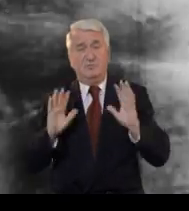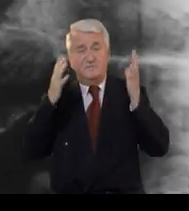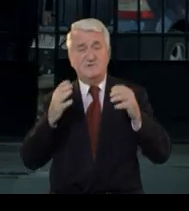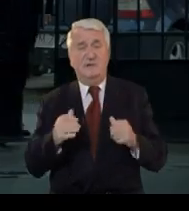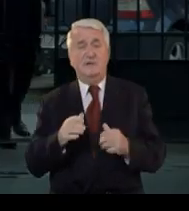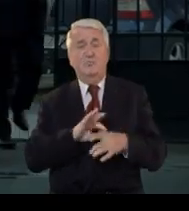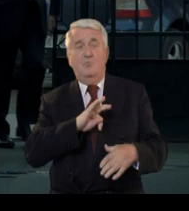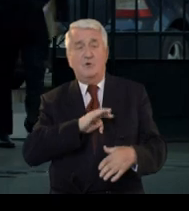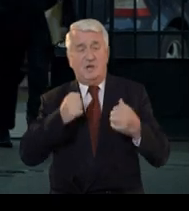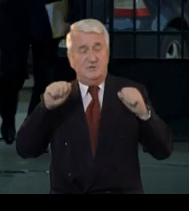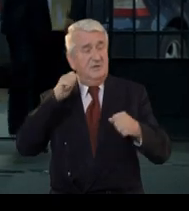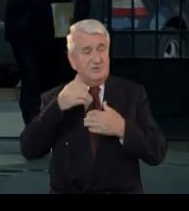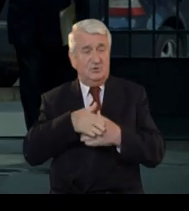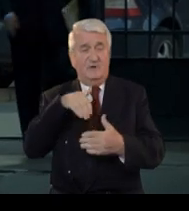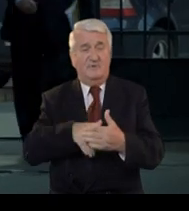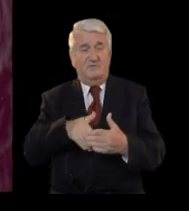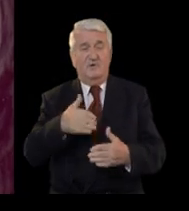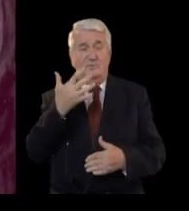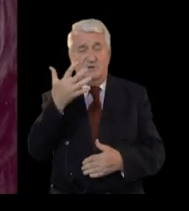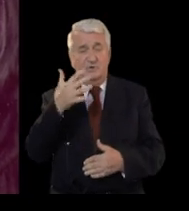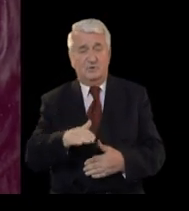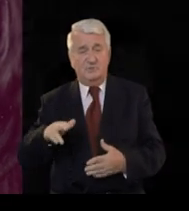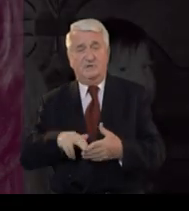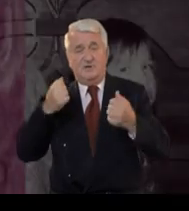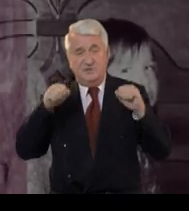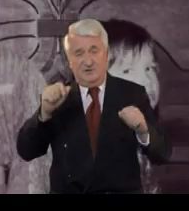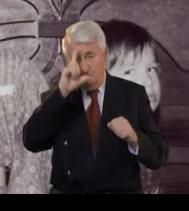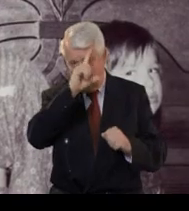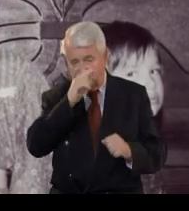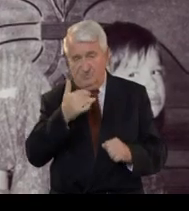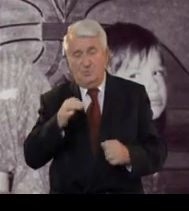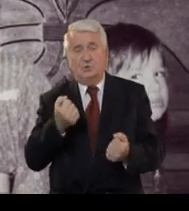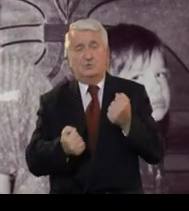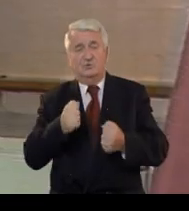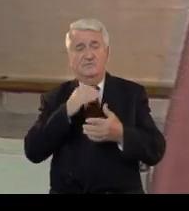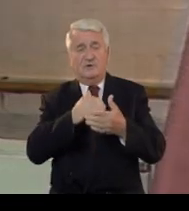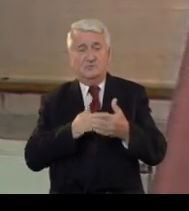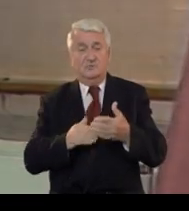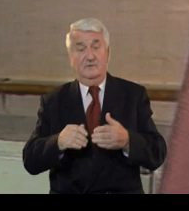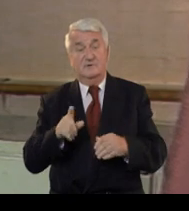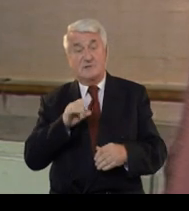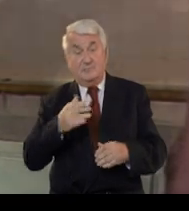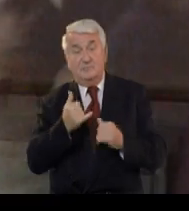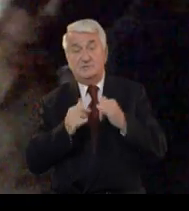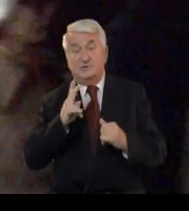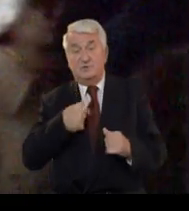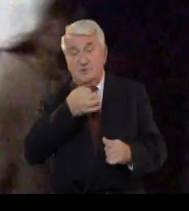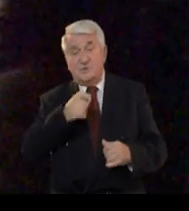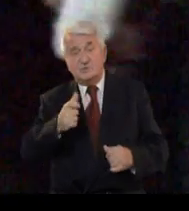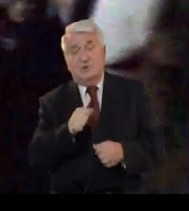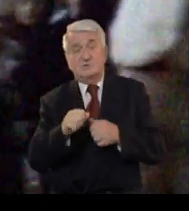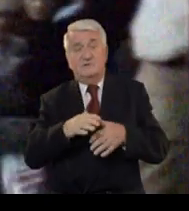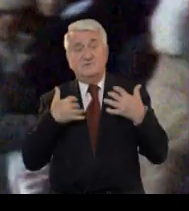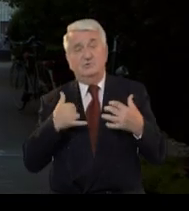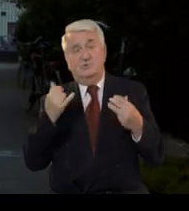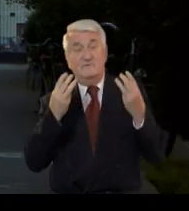wszystkich powstaniach. Moja dzielna żona wychowała 5 dzieci na dzielnych ludzi mimo trudnych warunków. Zatem, gdy ktoś